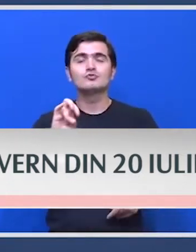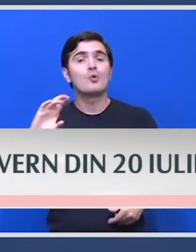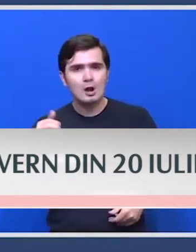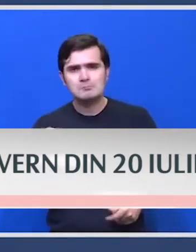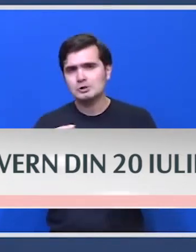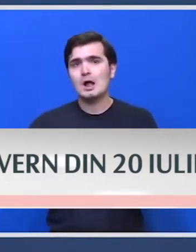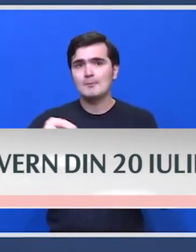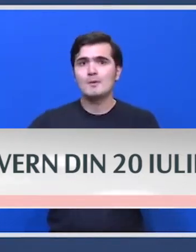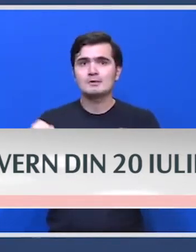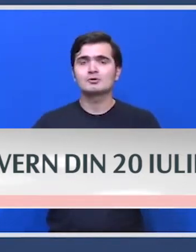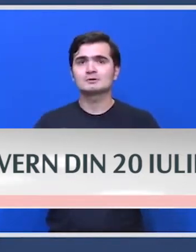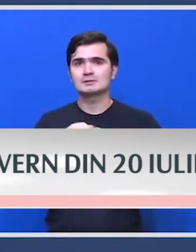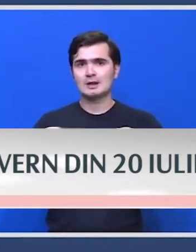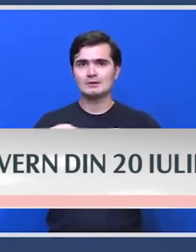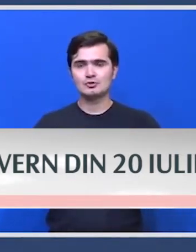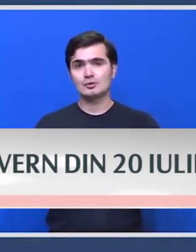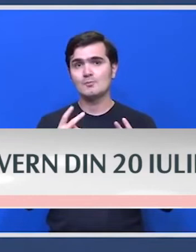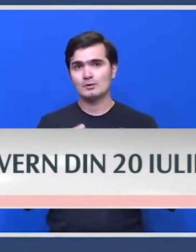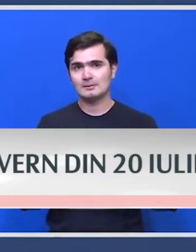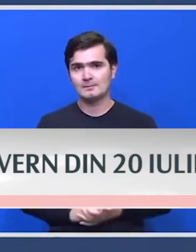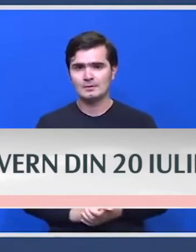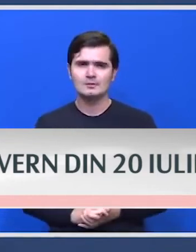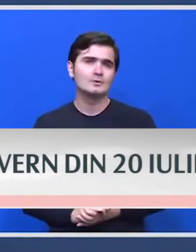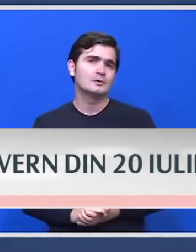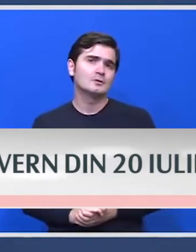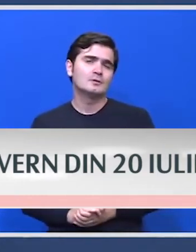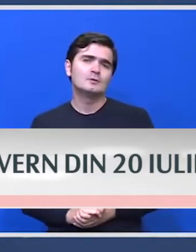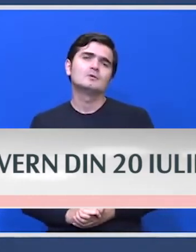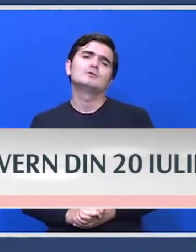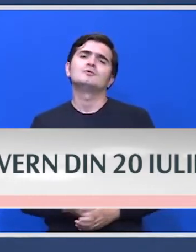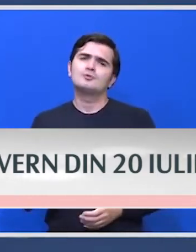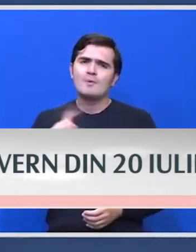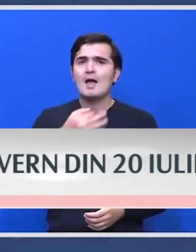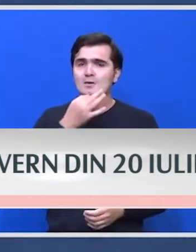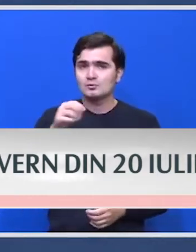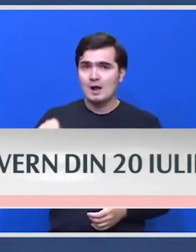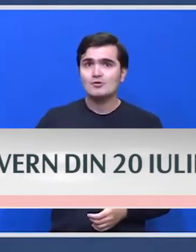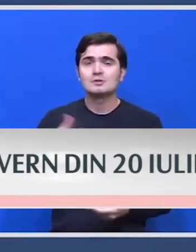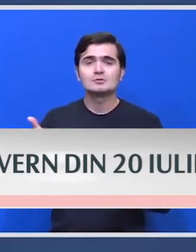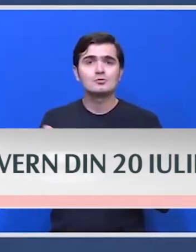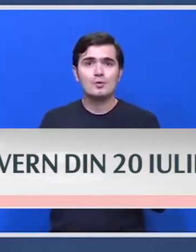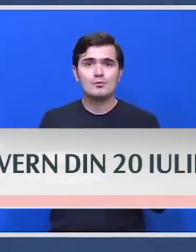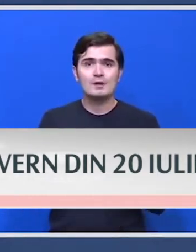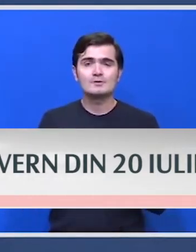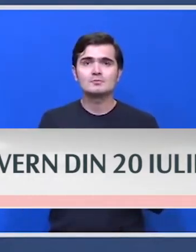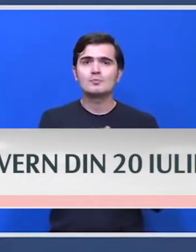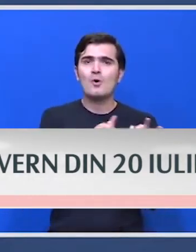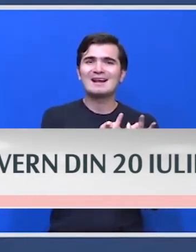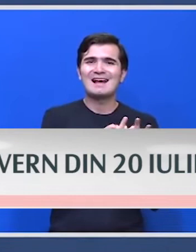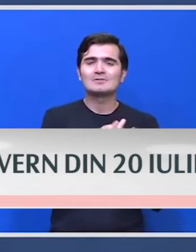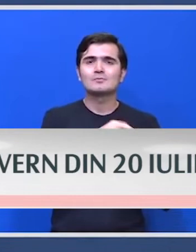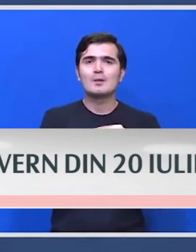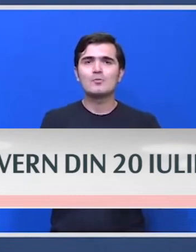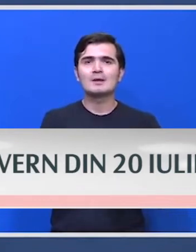aprobată această importantă strategie. De asemenea, precizez că este un document corelat cu recomandările